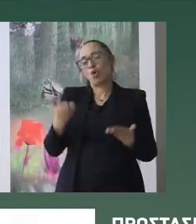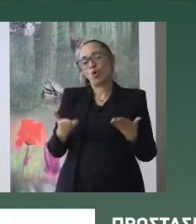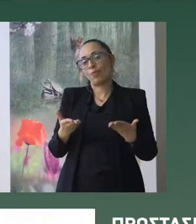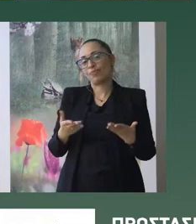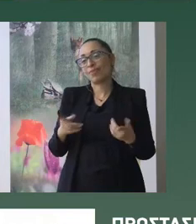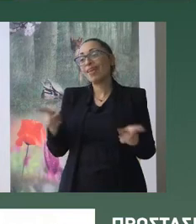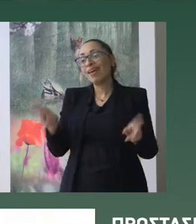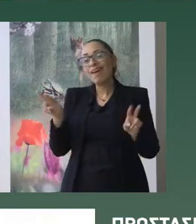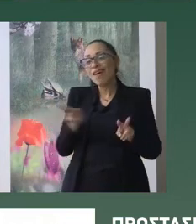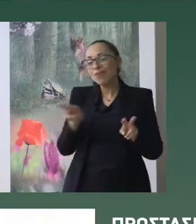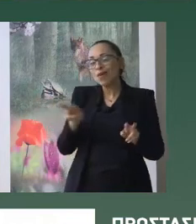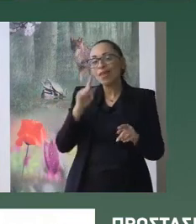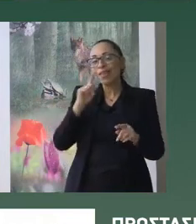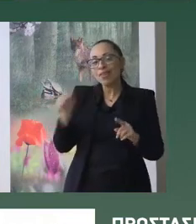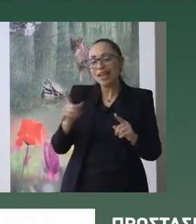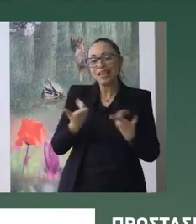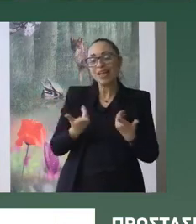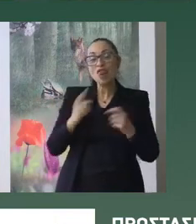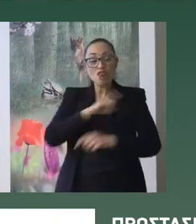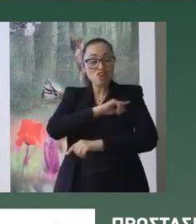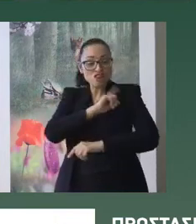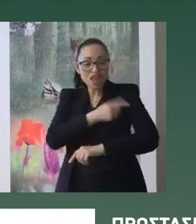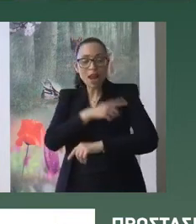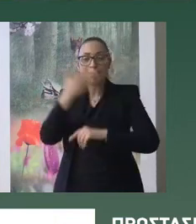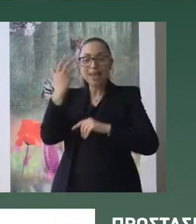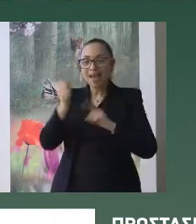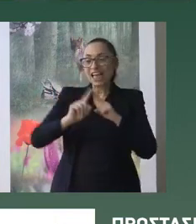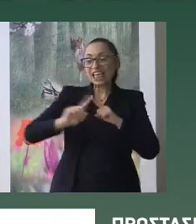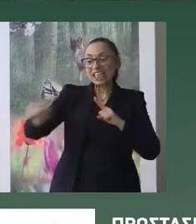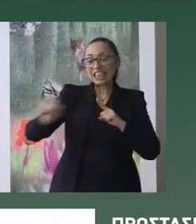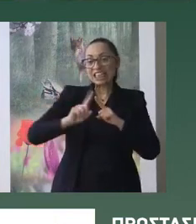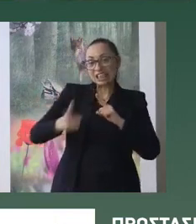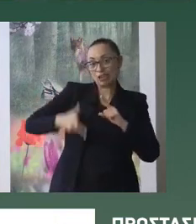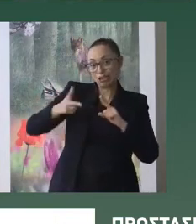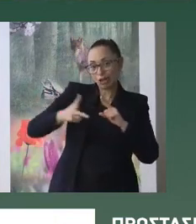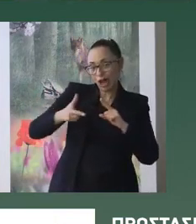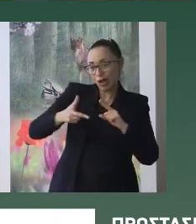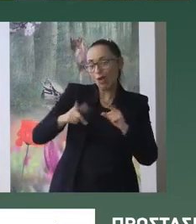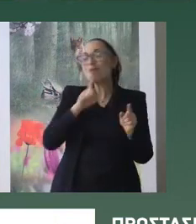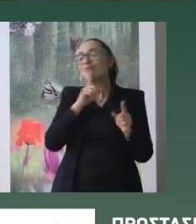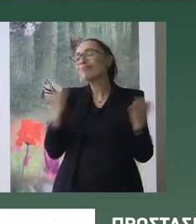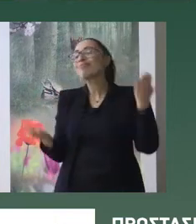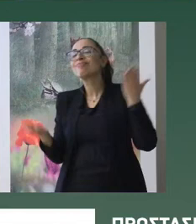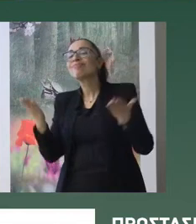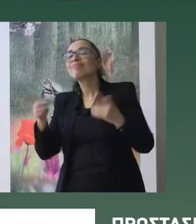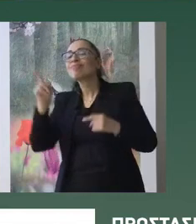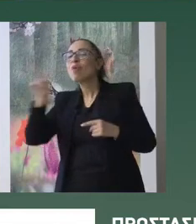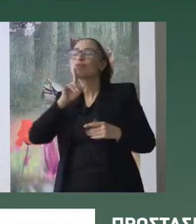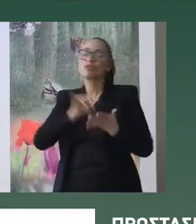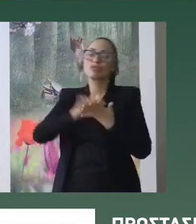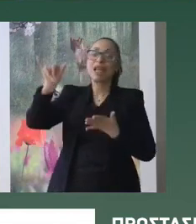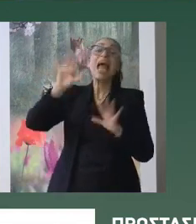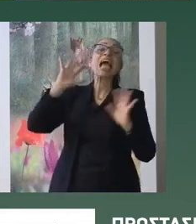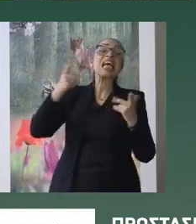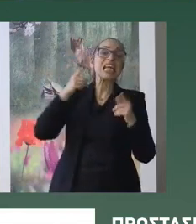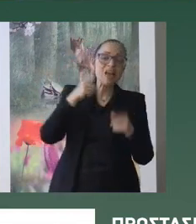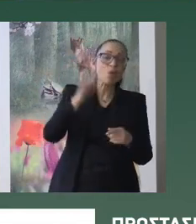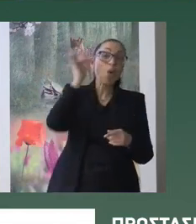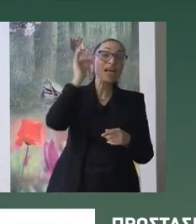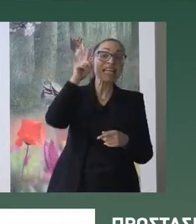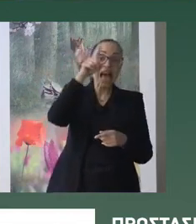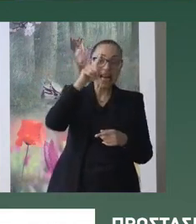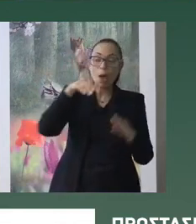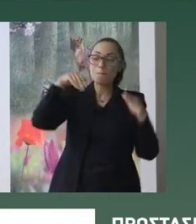περίπτωση δείχνει τη δύναμη που έχει ο σιδηρόδρομος σε σχέση με την αεροπορική μετακίνηση μικρής απόστασης. Γι' αυτό και στη Γαλλία απαγορεύσαν τις εσωτερικές